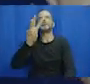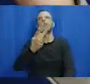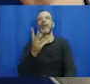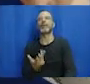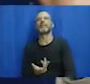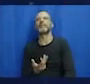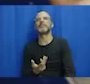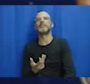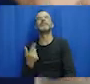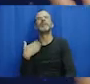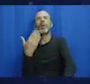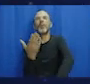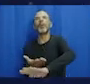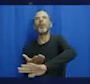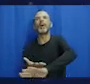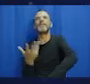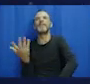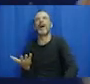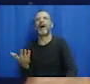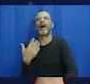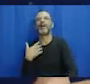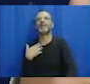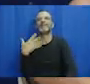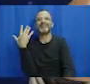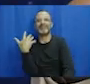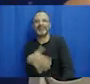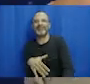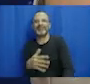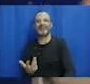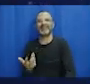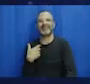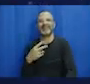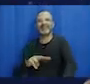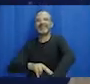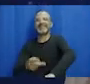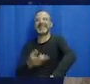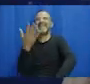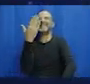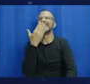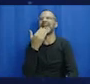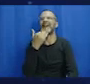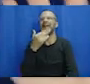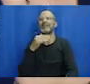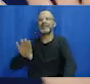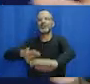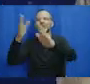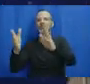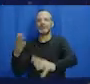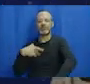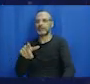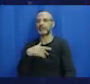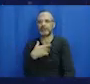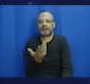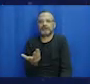أليس هذا يدل على انحطاط السياسة الإسرائيلية والمؤسسات الإسرائيلية؟ هذا